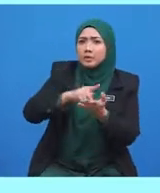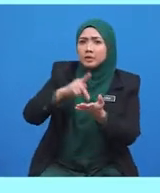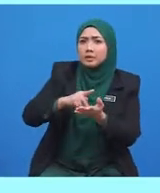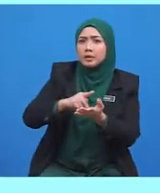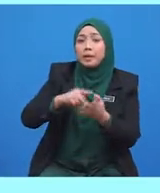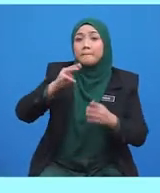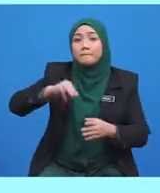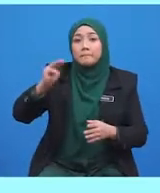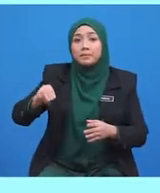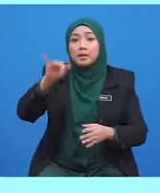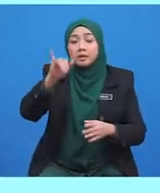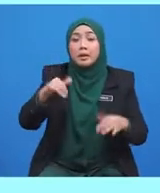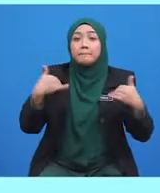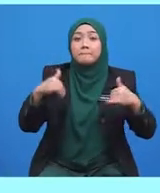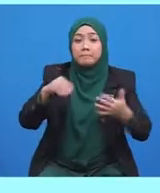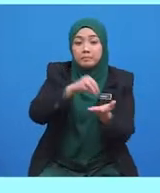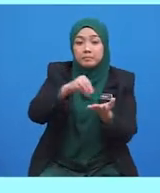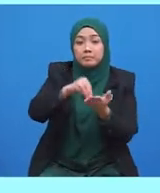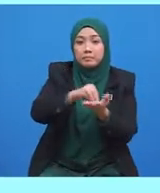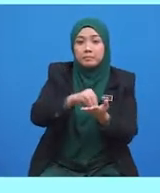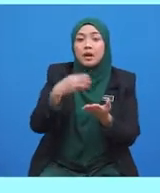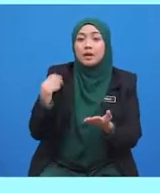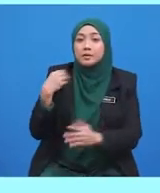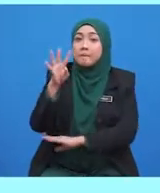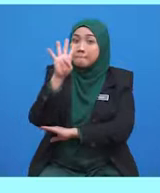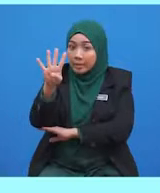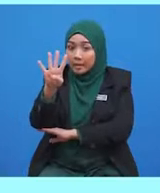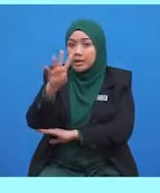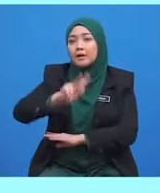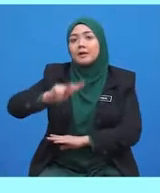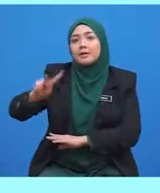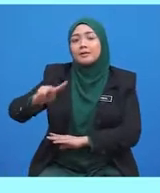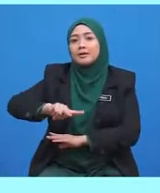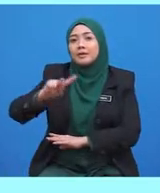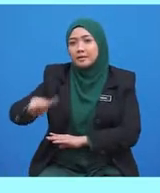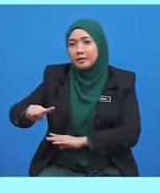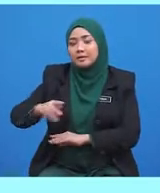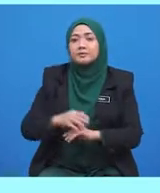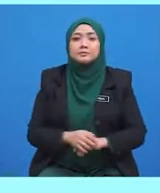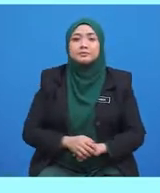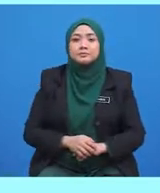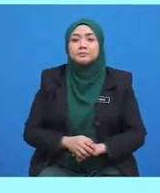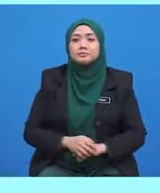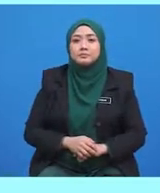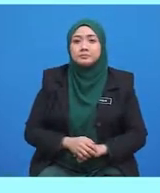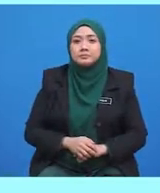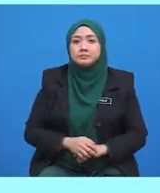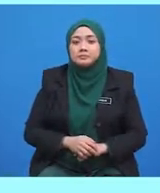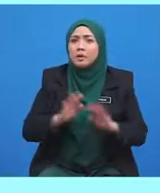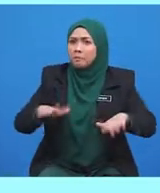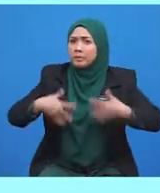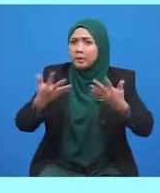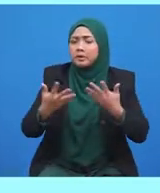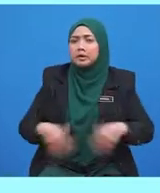Ya, bagus. Empat kanak-kanak sedang bermain dam. Murid-murid yang dikasihi,